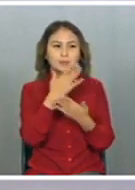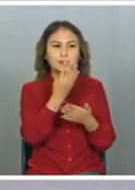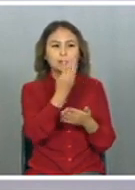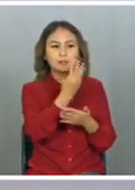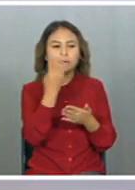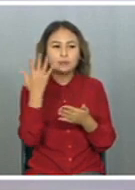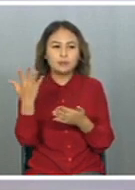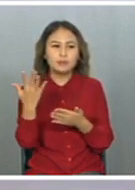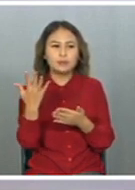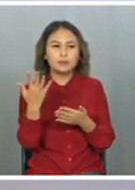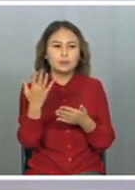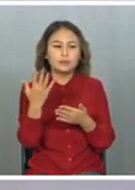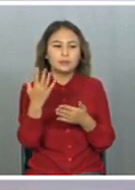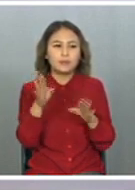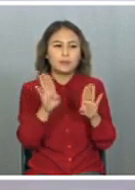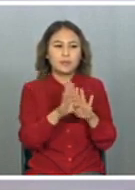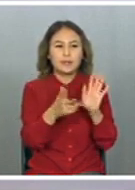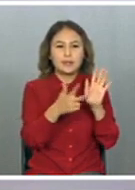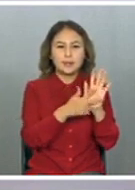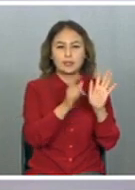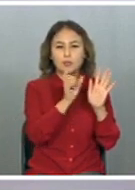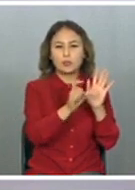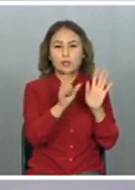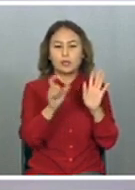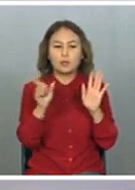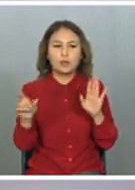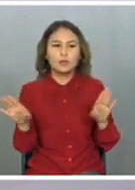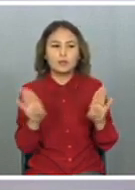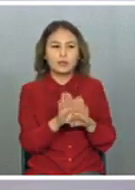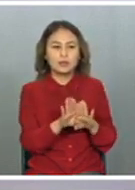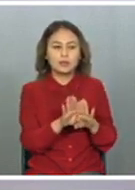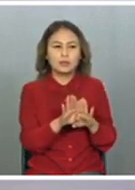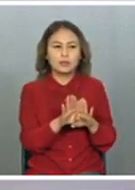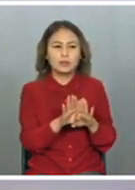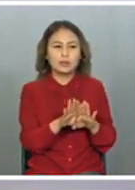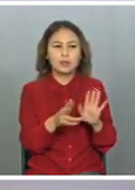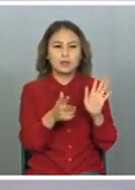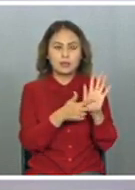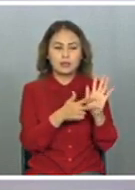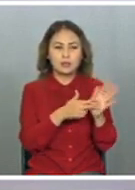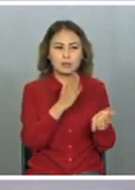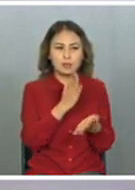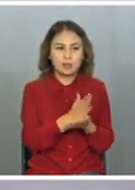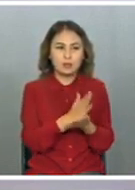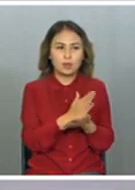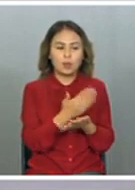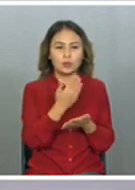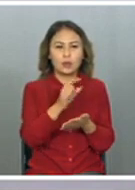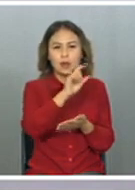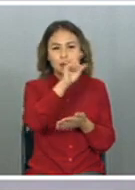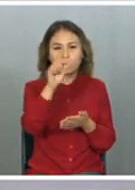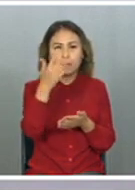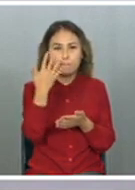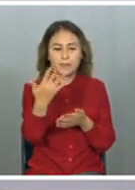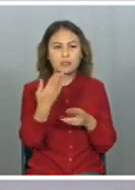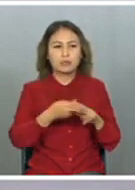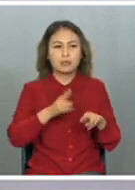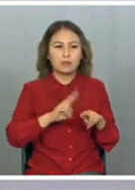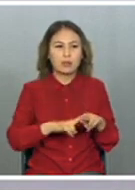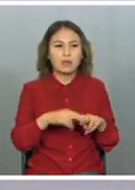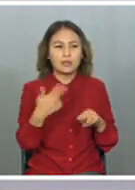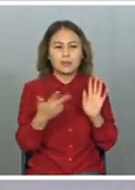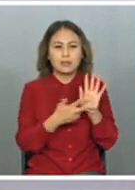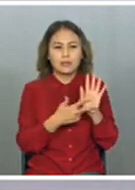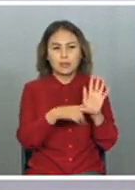5'тің арасын 8 бөлікке бөлеміз. Себебі бөлімінде бізде 8 тұр. Алымында 5 тұрғандықтан осы